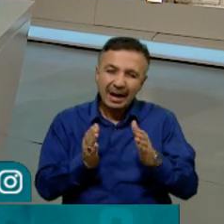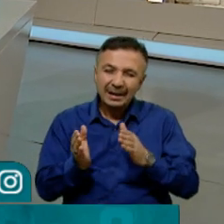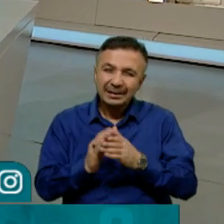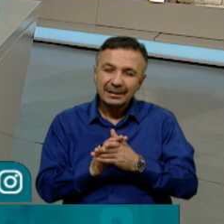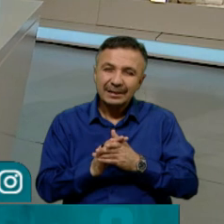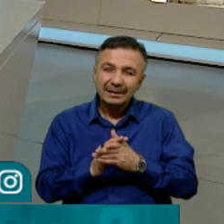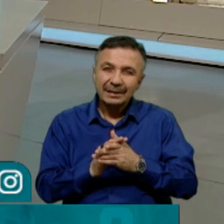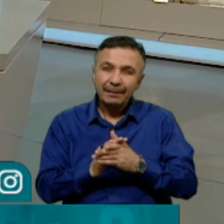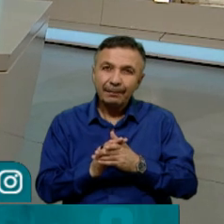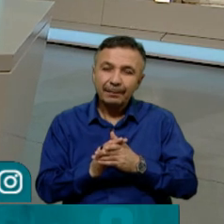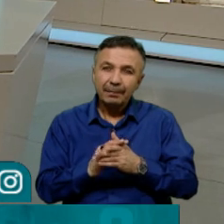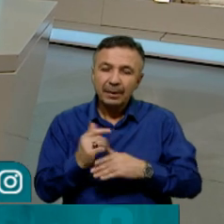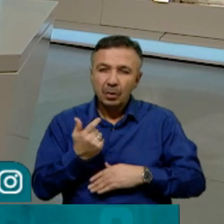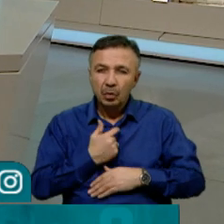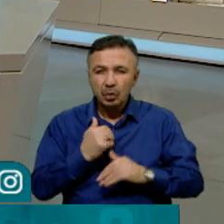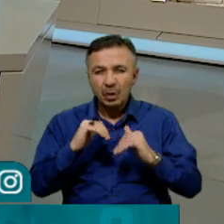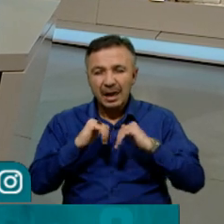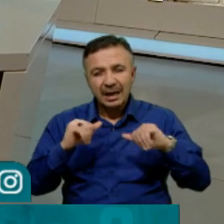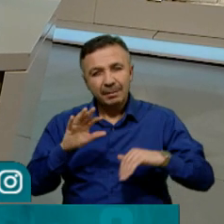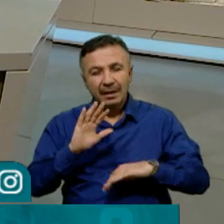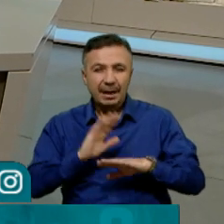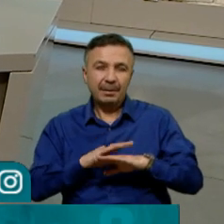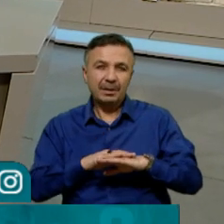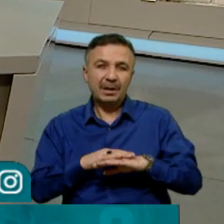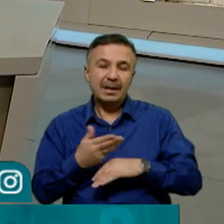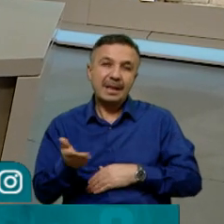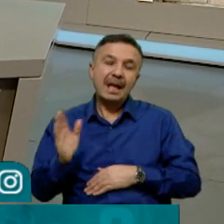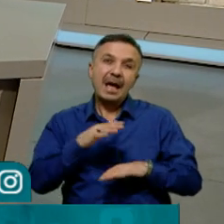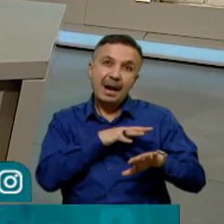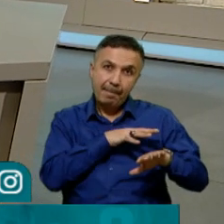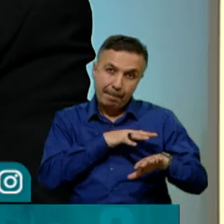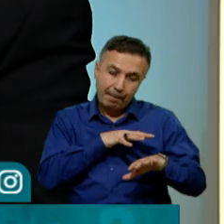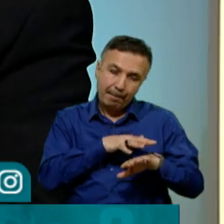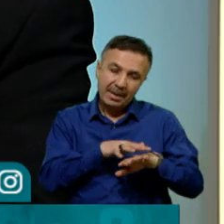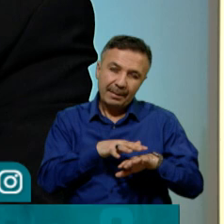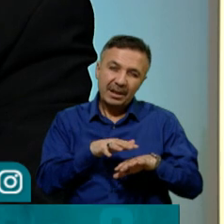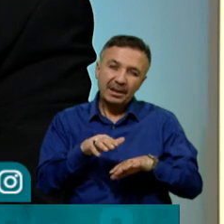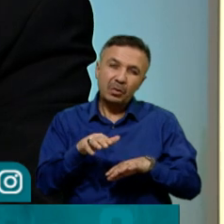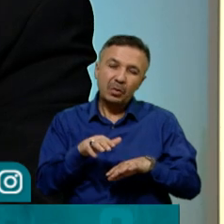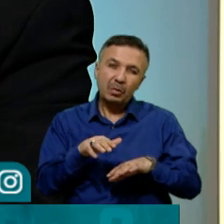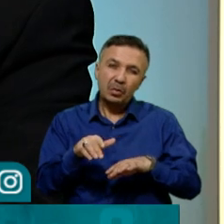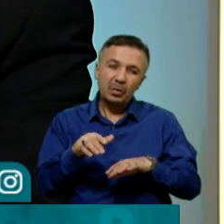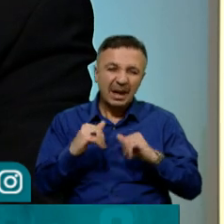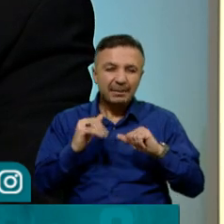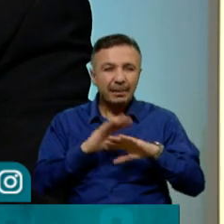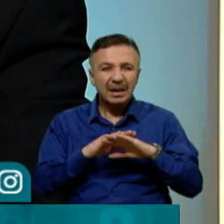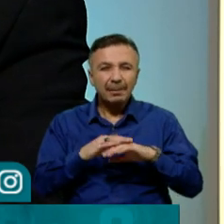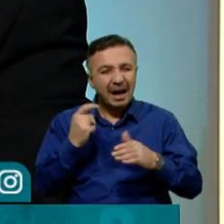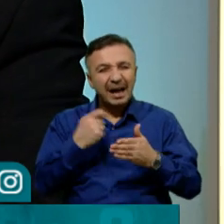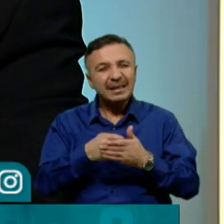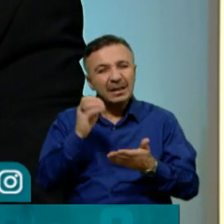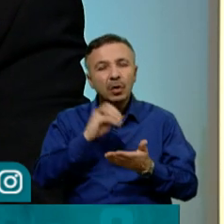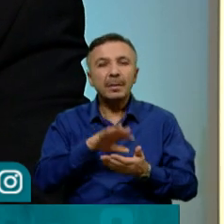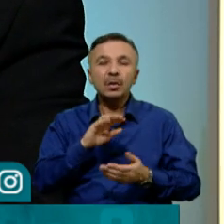rusül ayrımı yapılmıştır diğer mezheplerde bu usul ayrımını yaparlar ama adını koymazlar ona